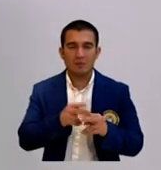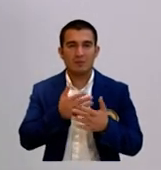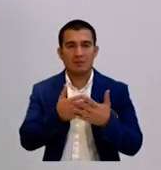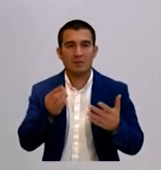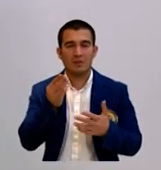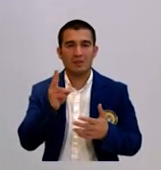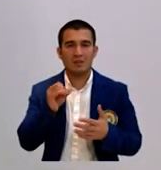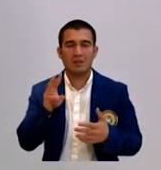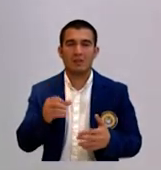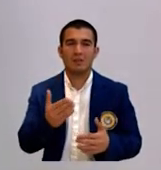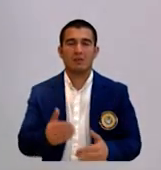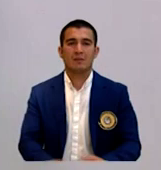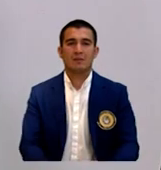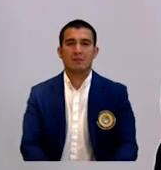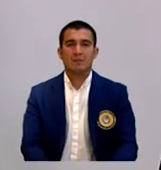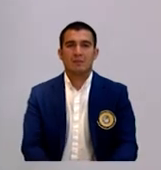shkalalarida.